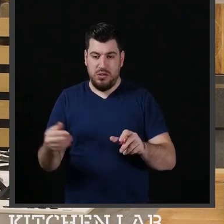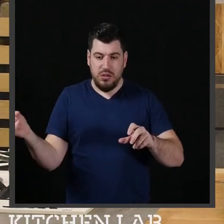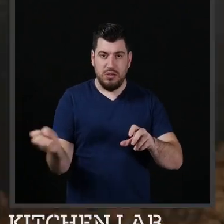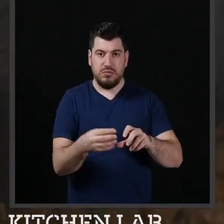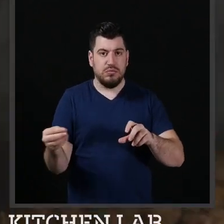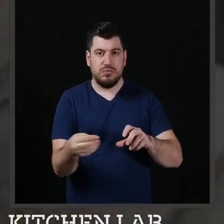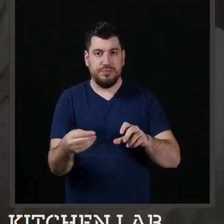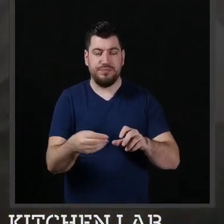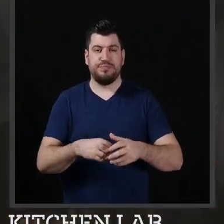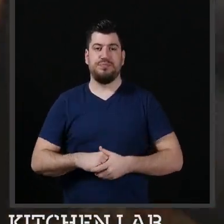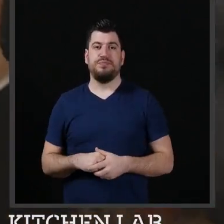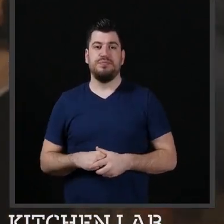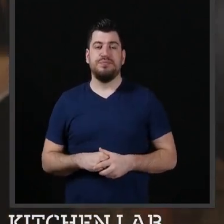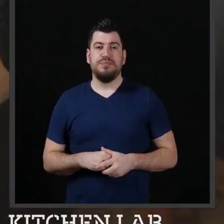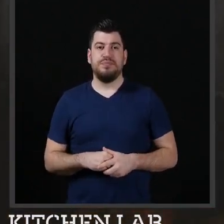Εδώ.